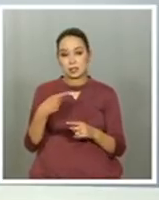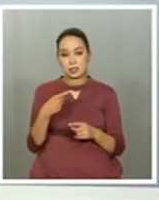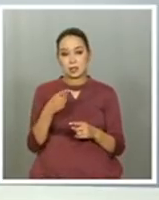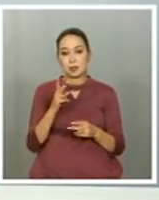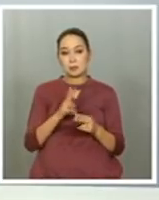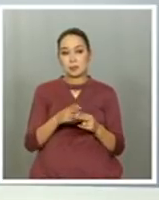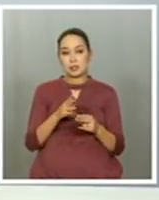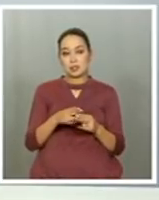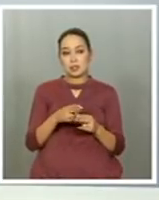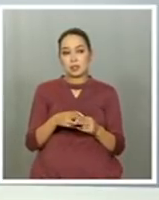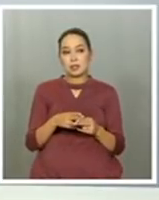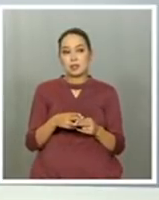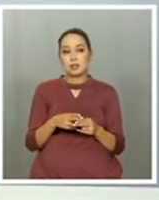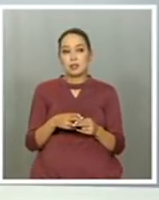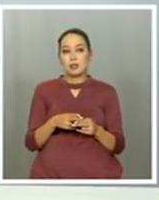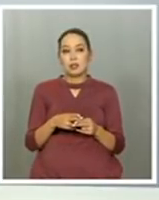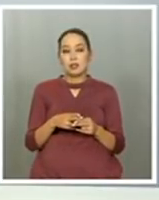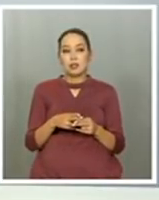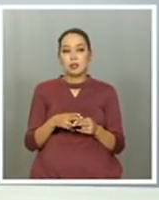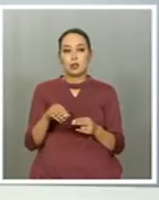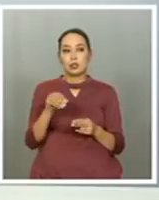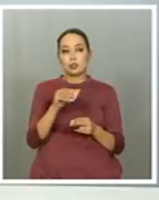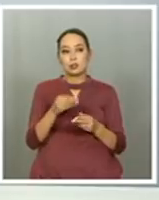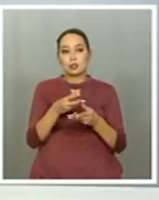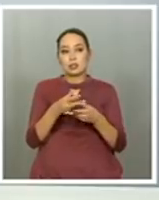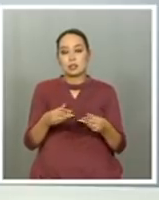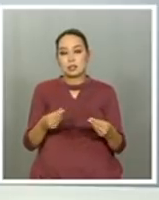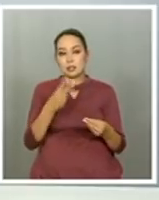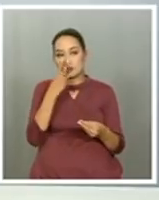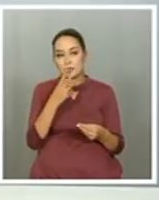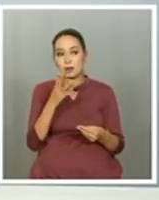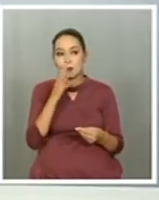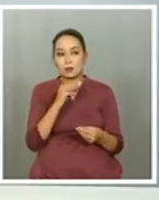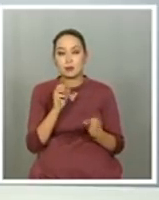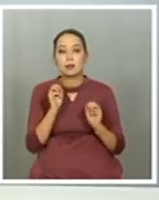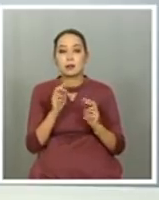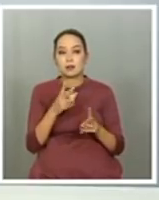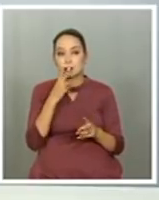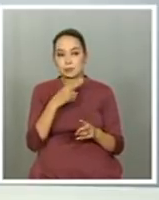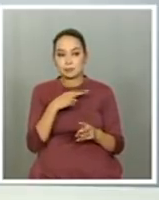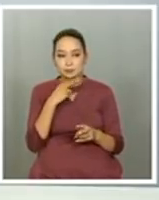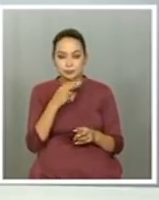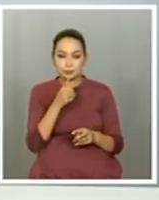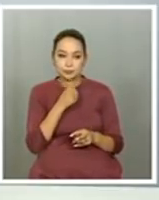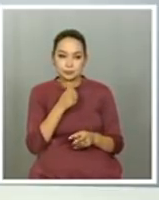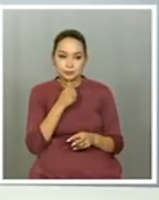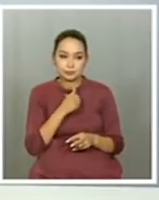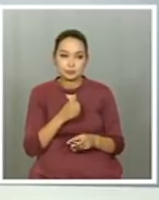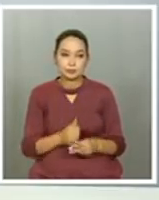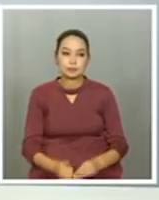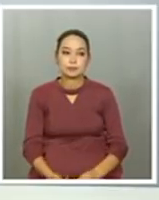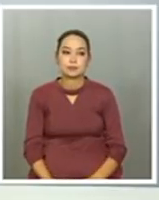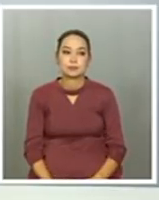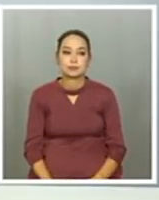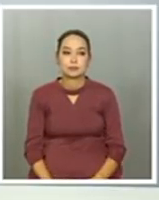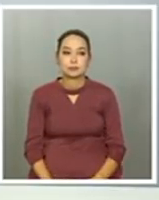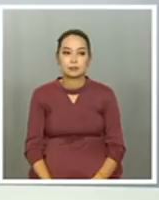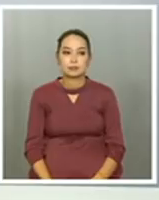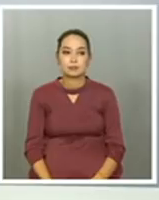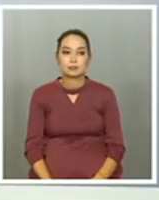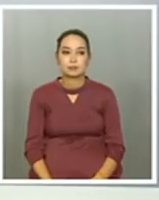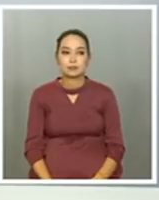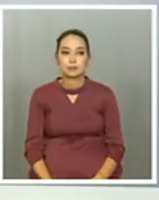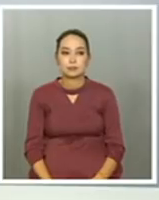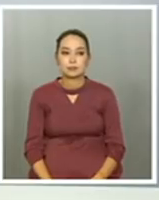металдардың тұз ерітінділерімен әрекеттесуін қарайық. Бұл жерде де тәжірибе жүзінде қарап көрейік. Бізде қазір мыс